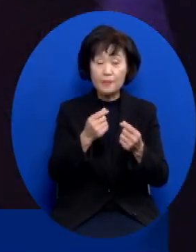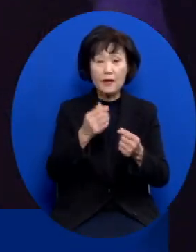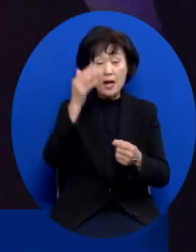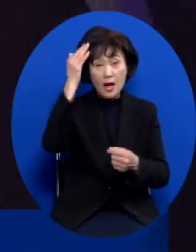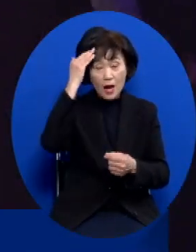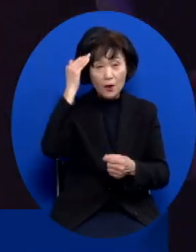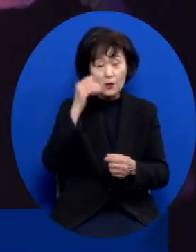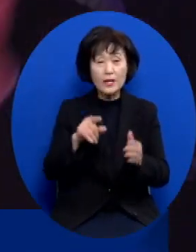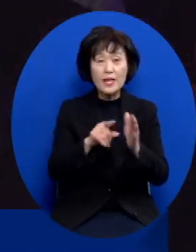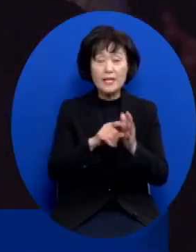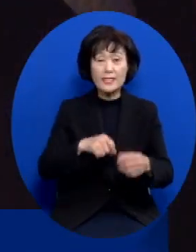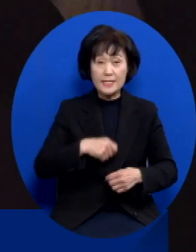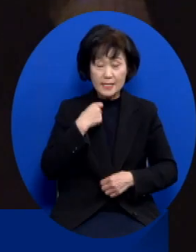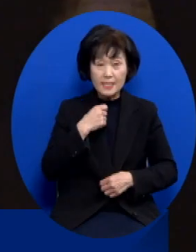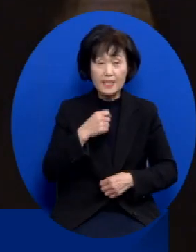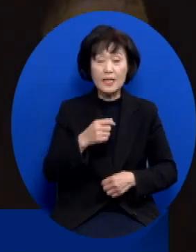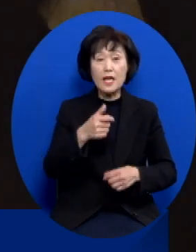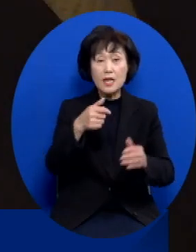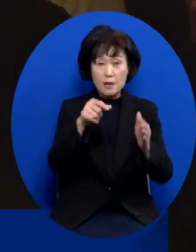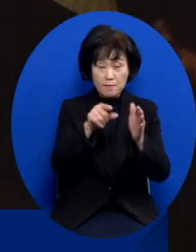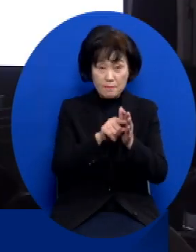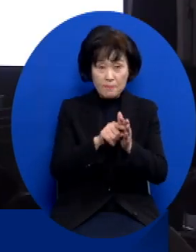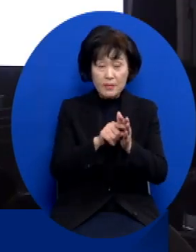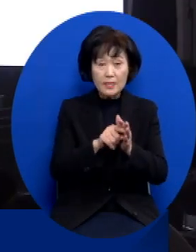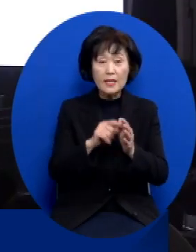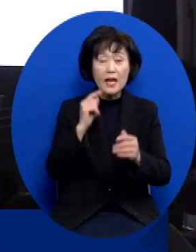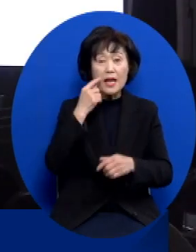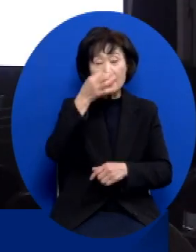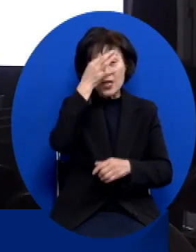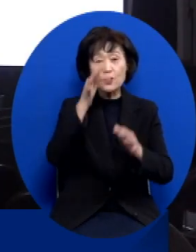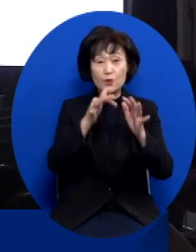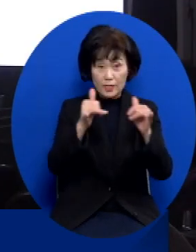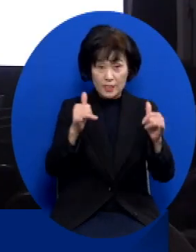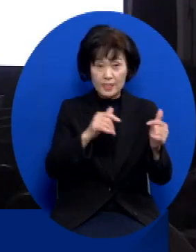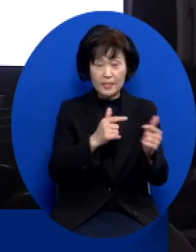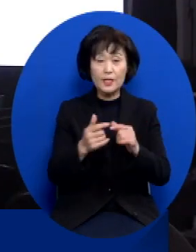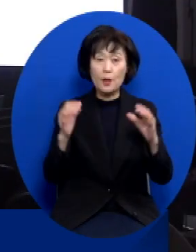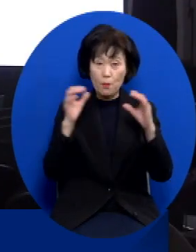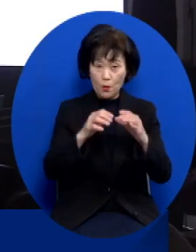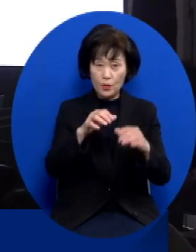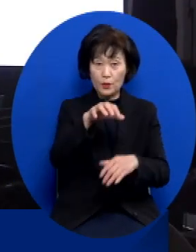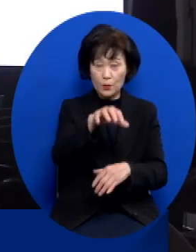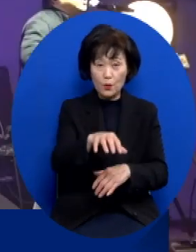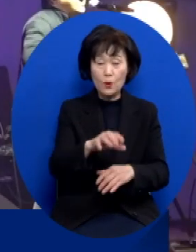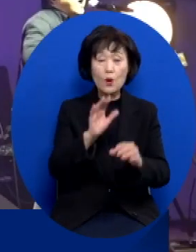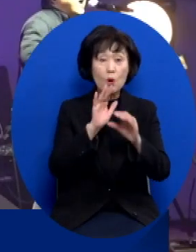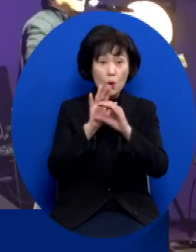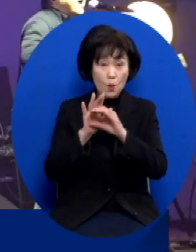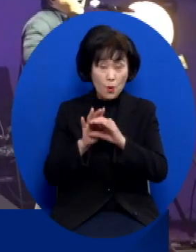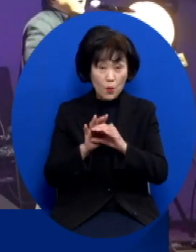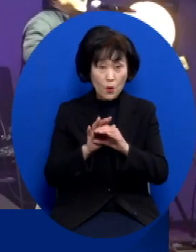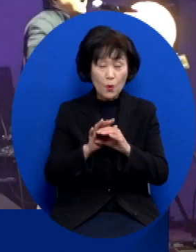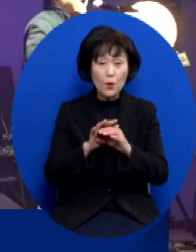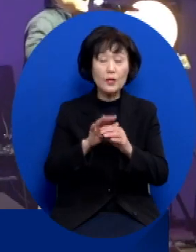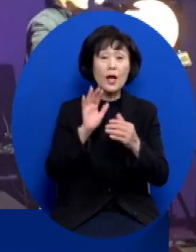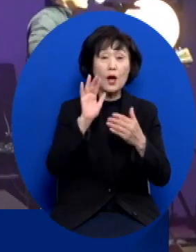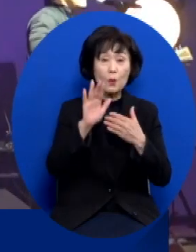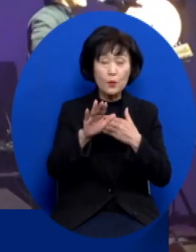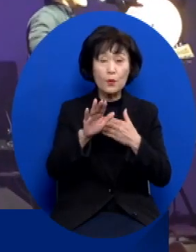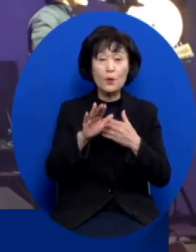시실한 크리스천 아티스트들이 함께 모이는 그런 모임입니다. 특별히 코로나 이후에 새롭게 우리